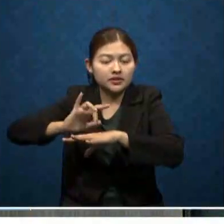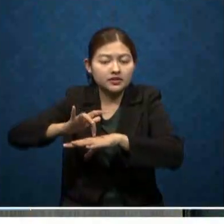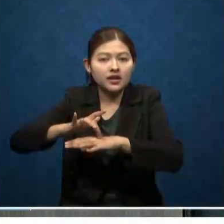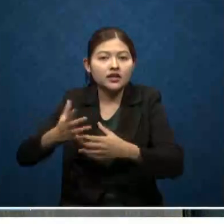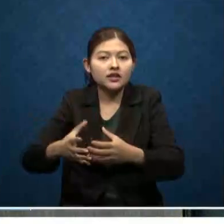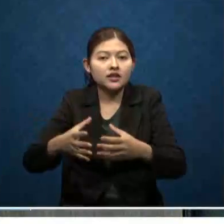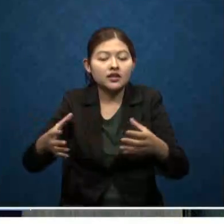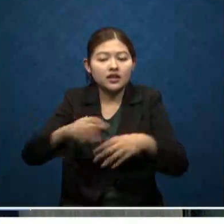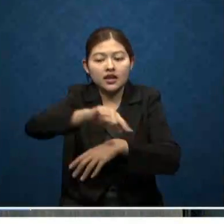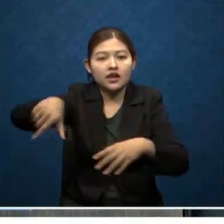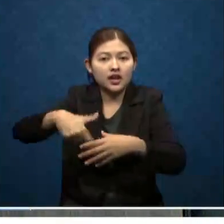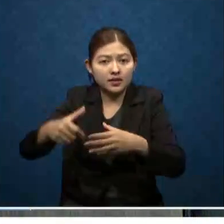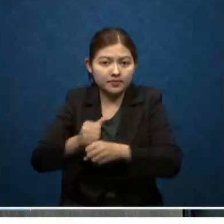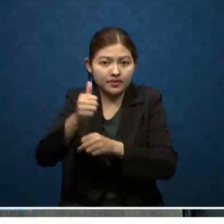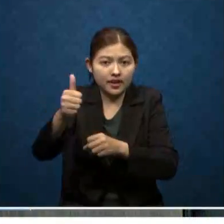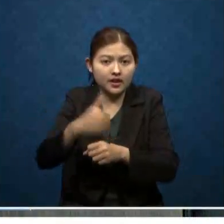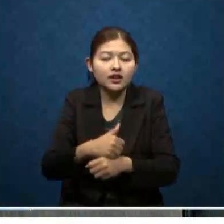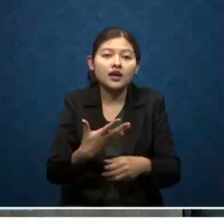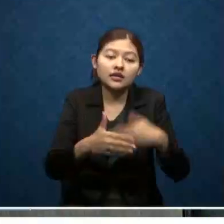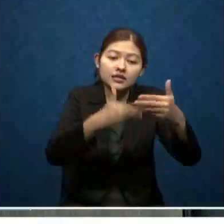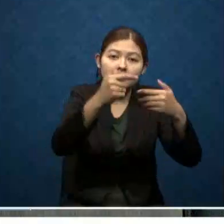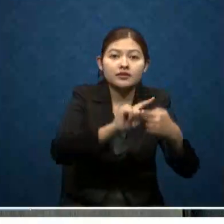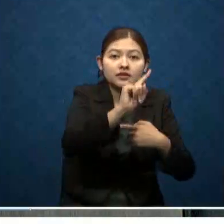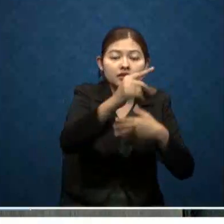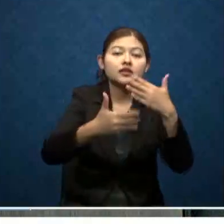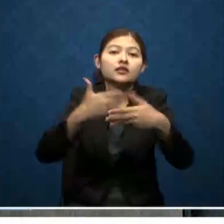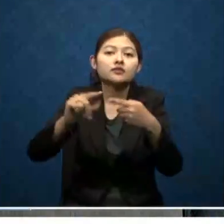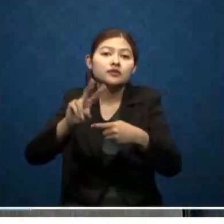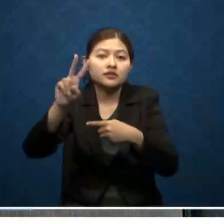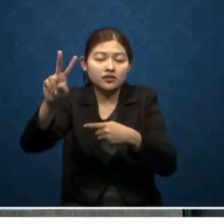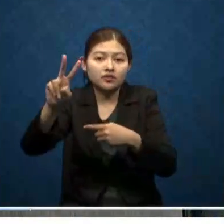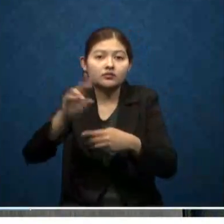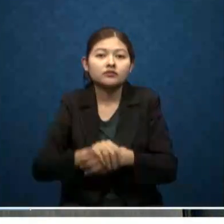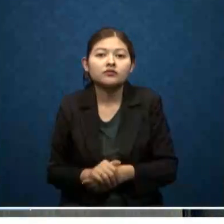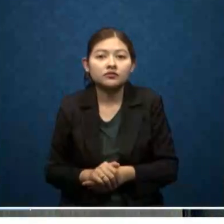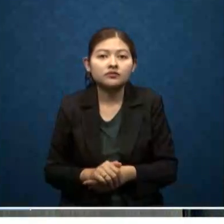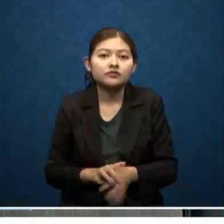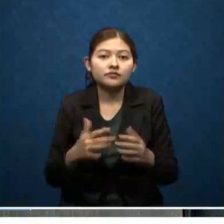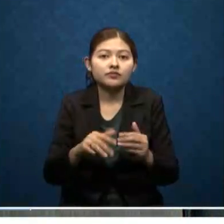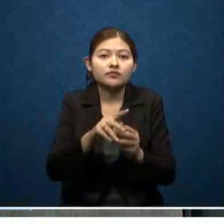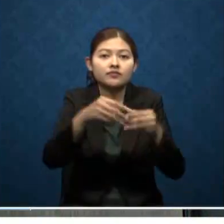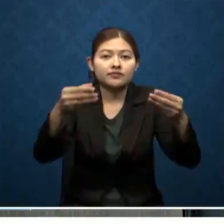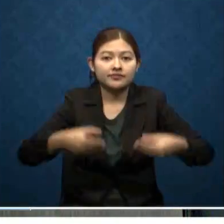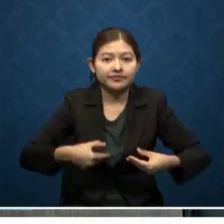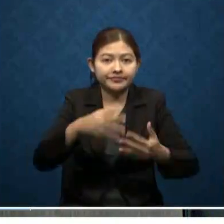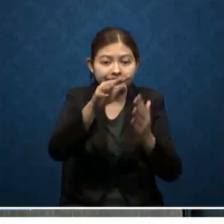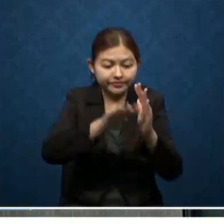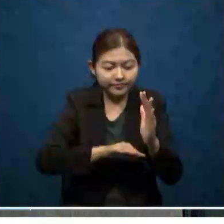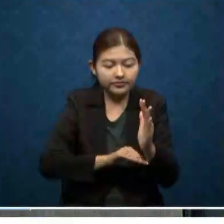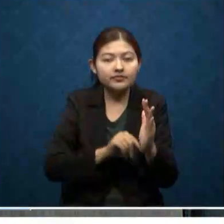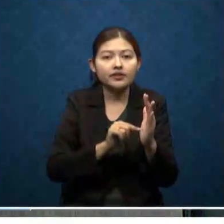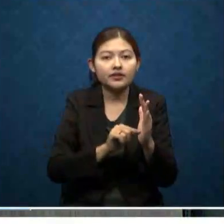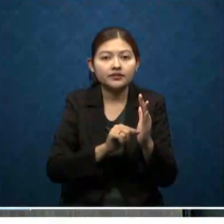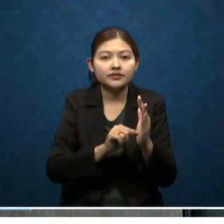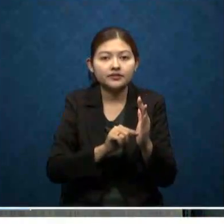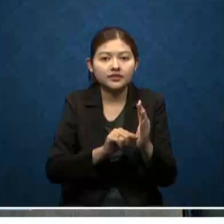รูปธรรมในกิจกรรมที่ 1และที่ 2ที่มีนะครับในตามรายงานและตัวชี้วัดในการราย